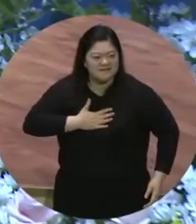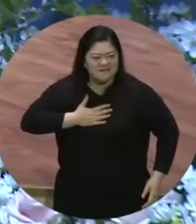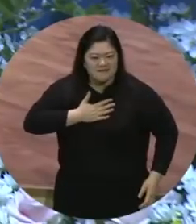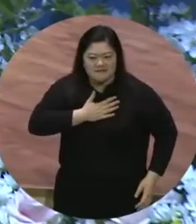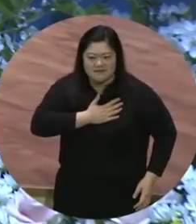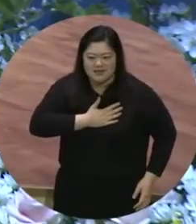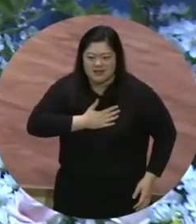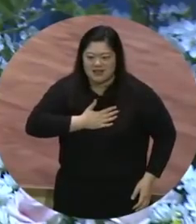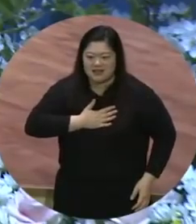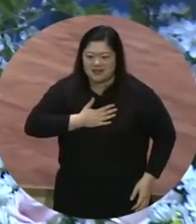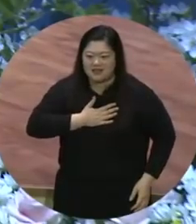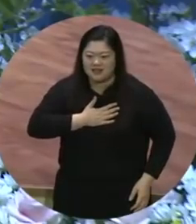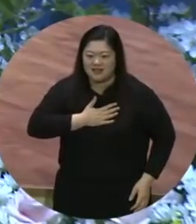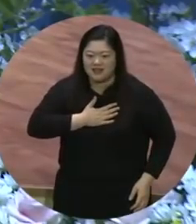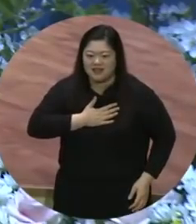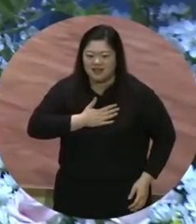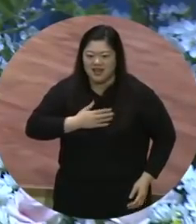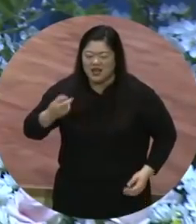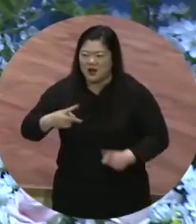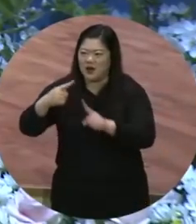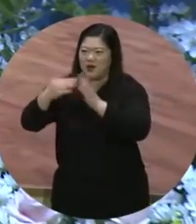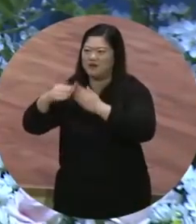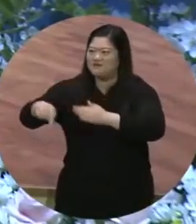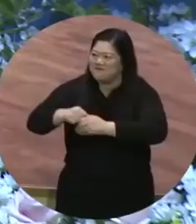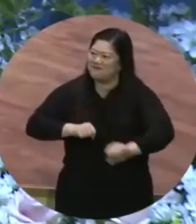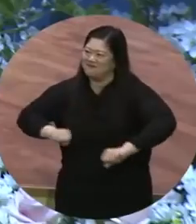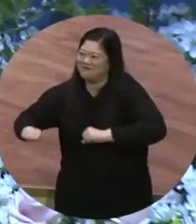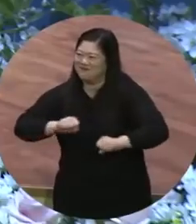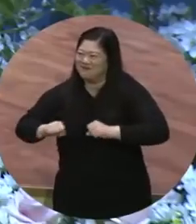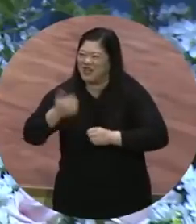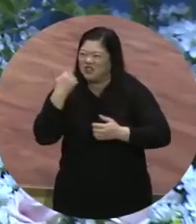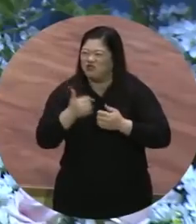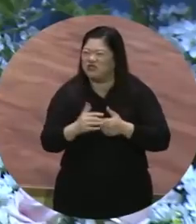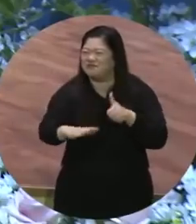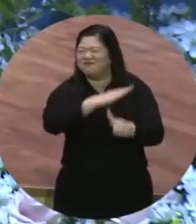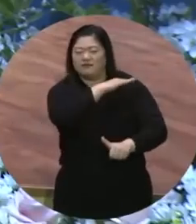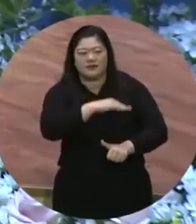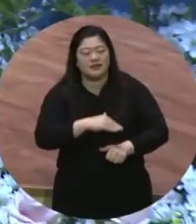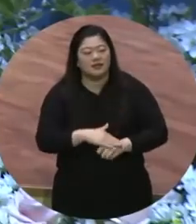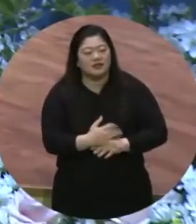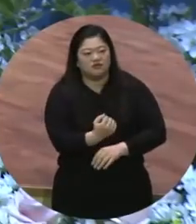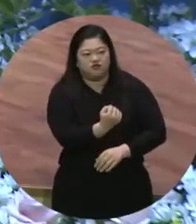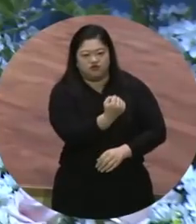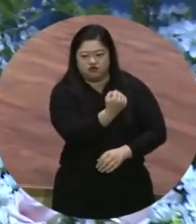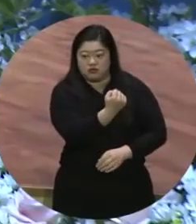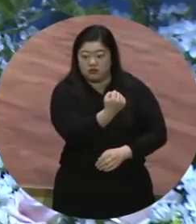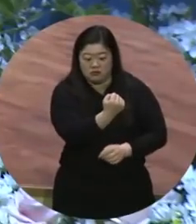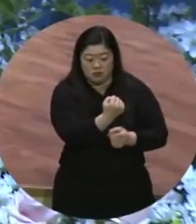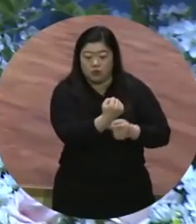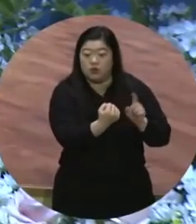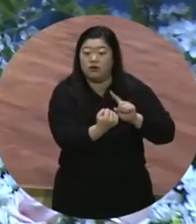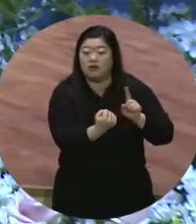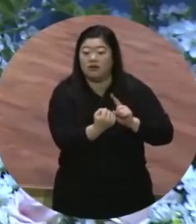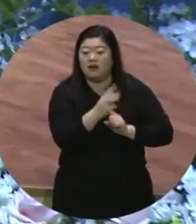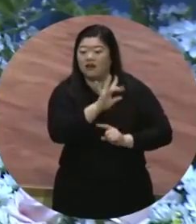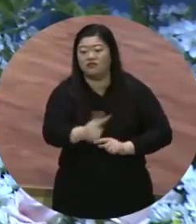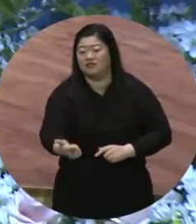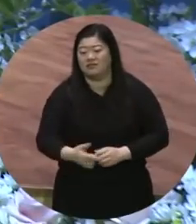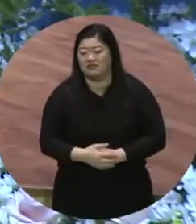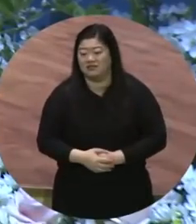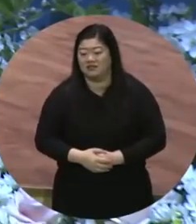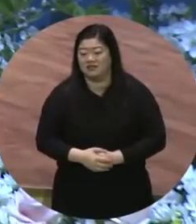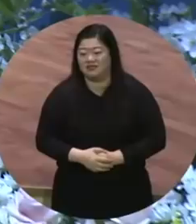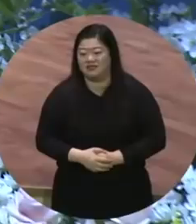복음도 교회도 없어. 자기 하나밖에 남는 게 없어요. 부활절 아침에 우리의 모습을 한번 다시 한번 돌아볼